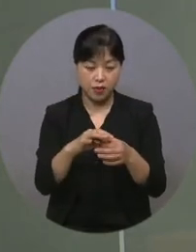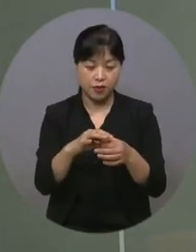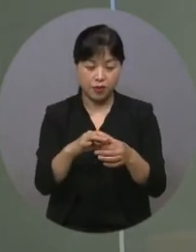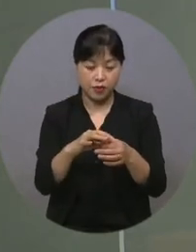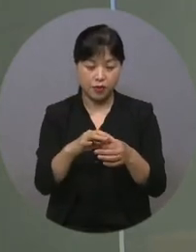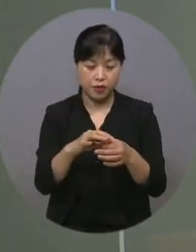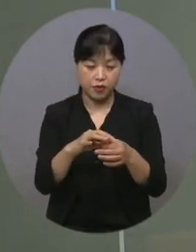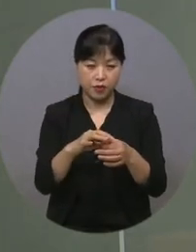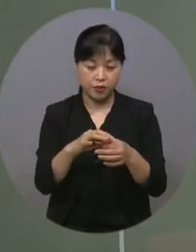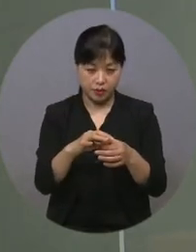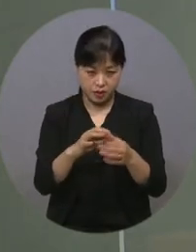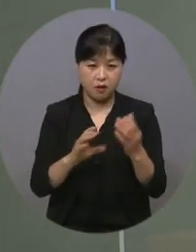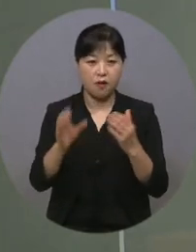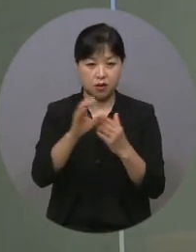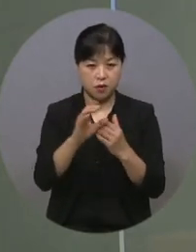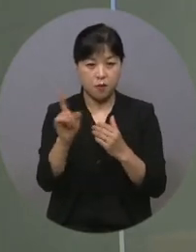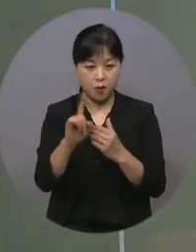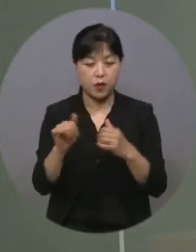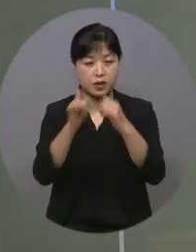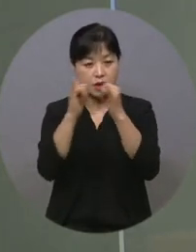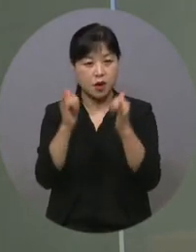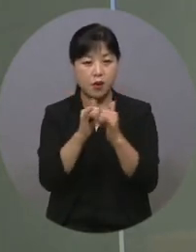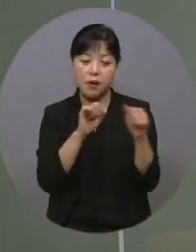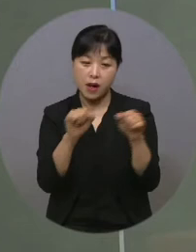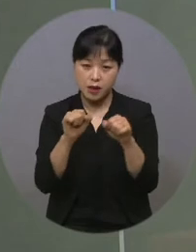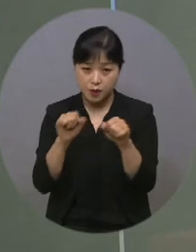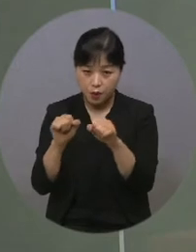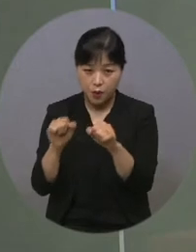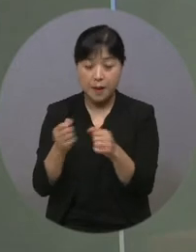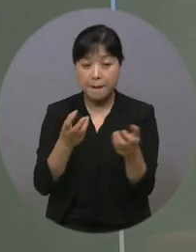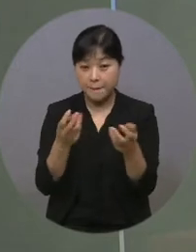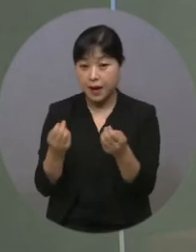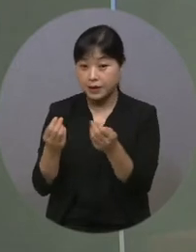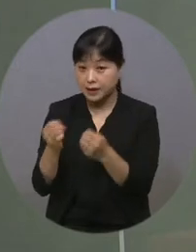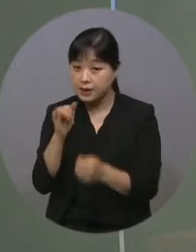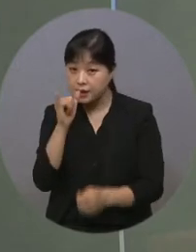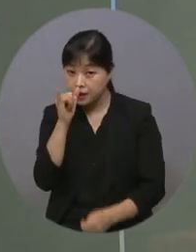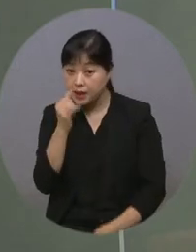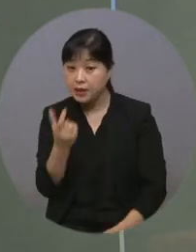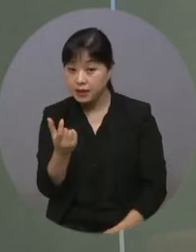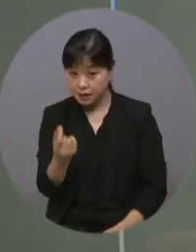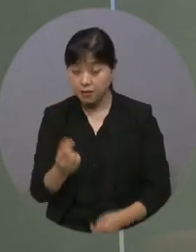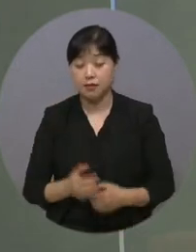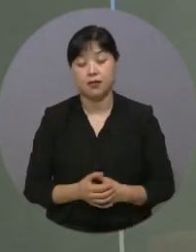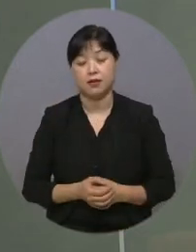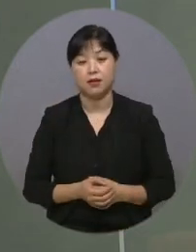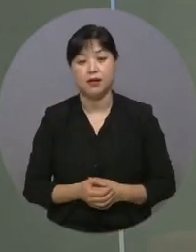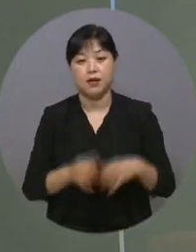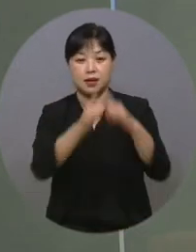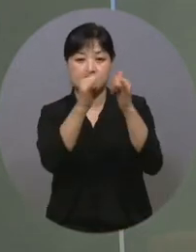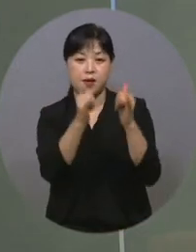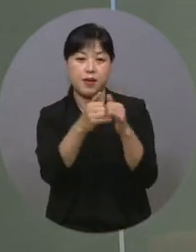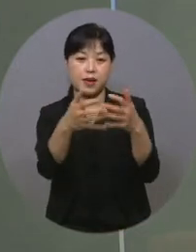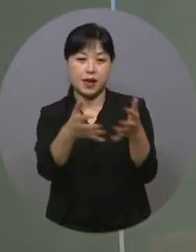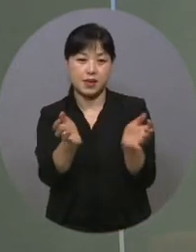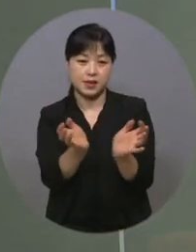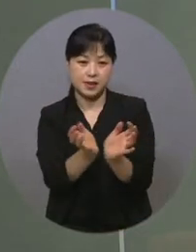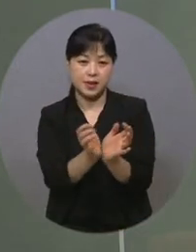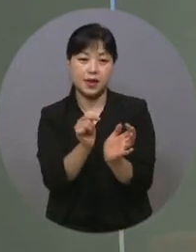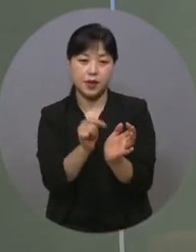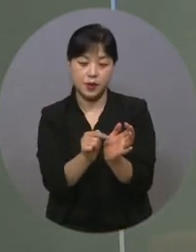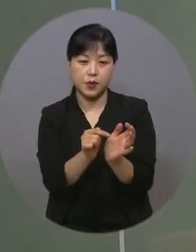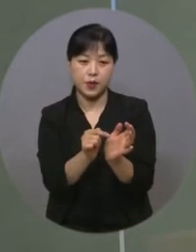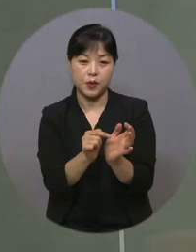떠나서도 네. 사회활동을 또 겸해서 많이 하시는 것 같아요. 특히 네. 사회단체에 또